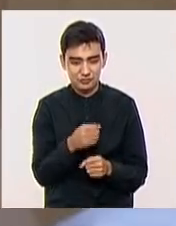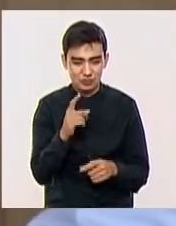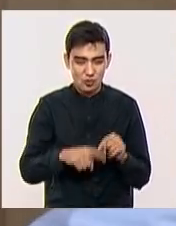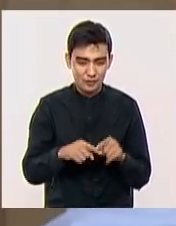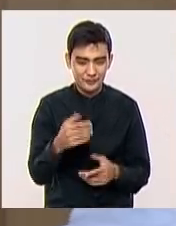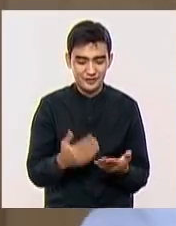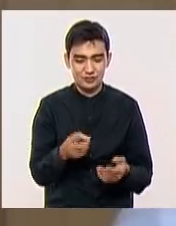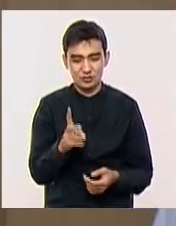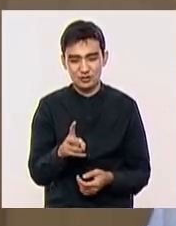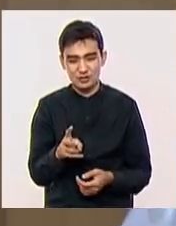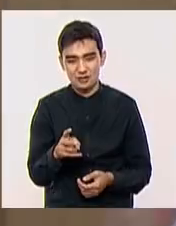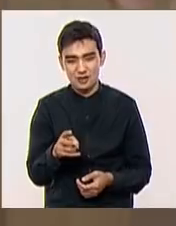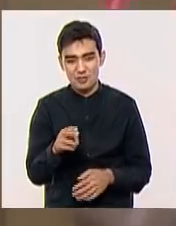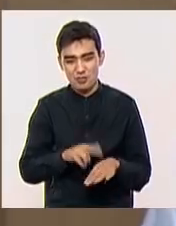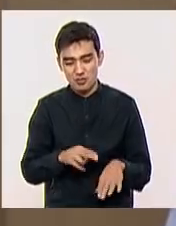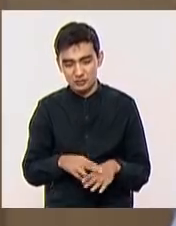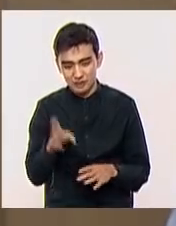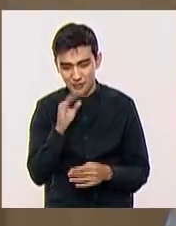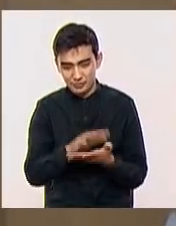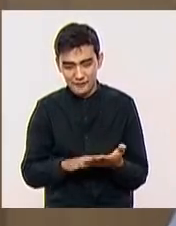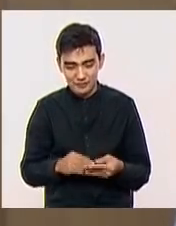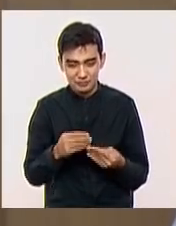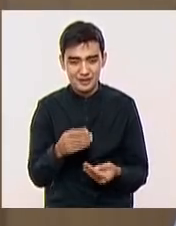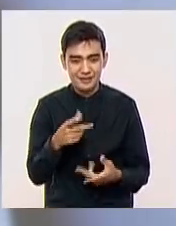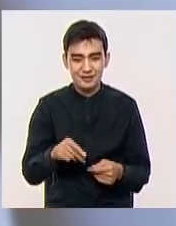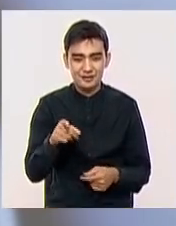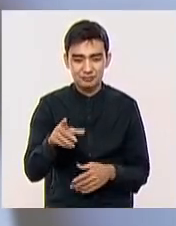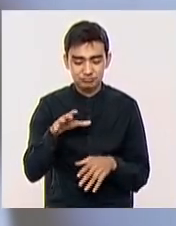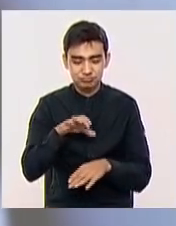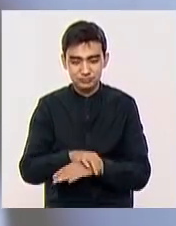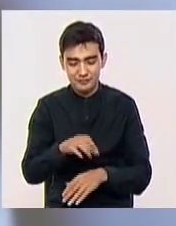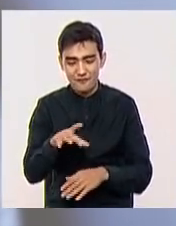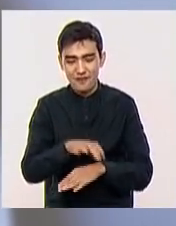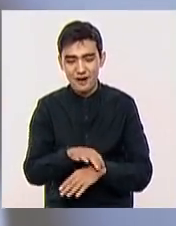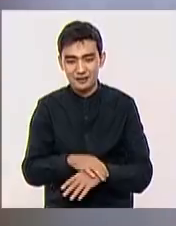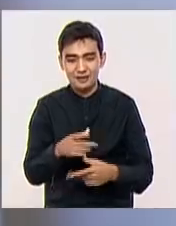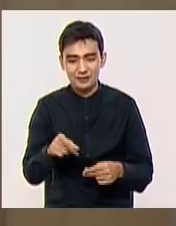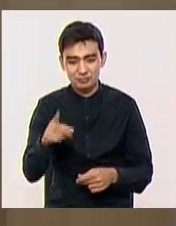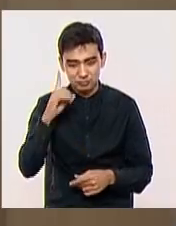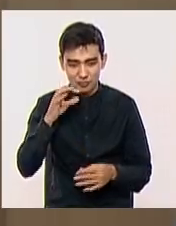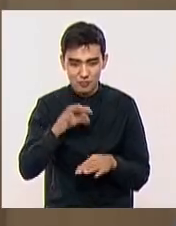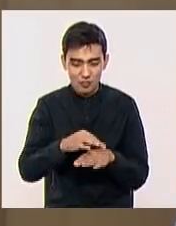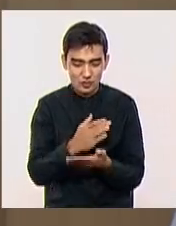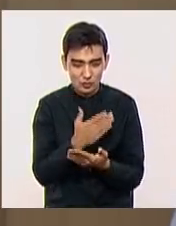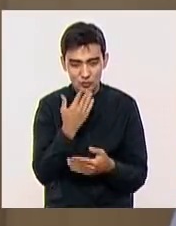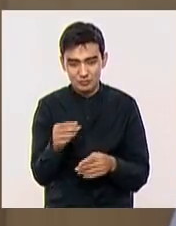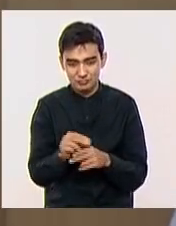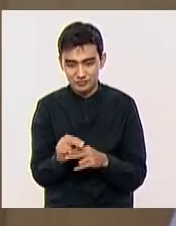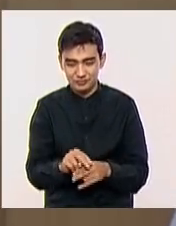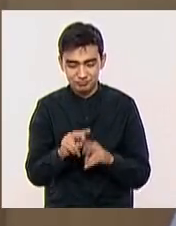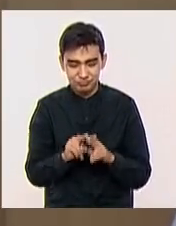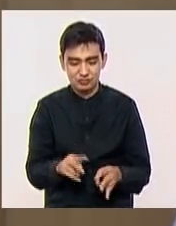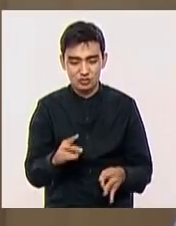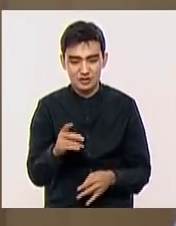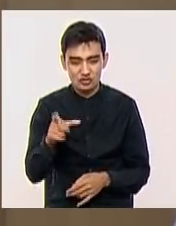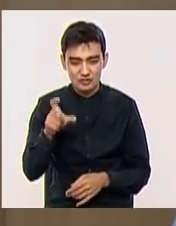родственники, это могут там сделать полиция, где они изложат все факты. На принудительное лечение